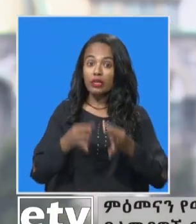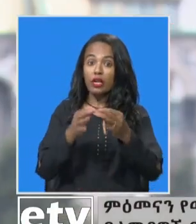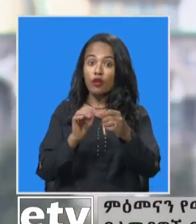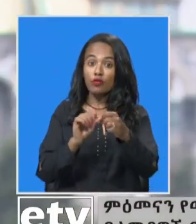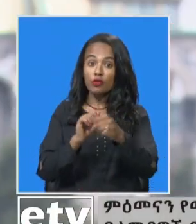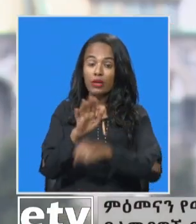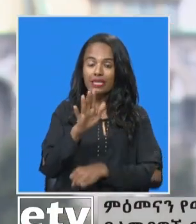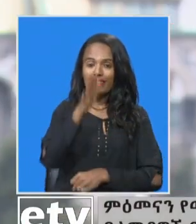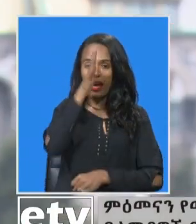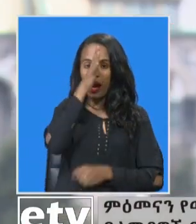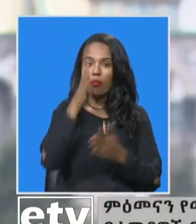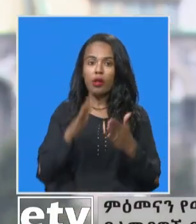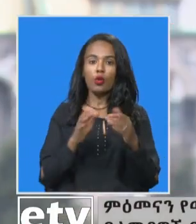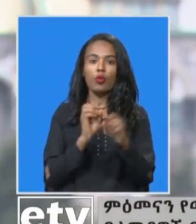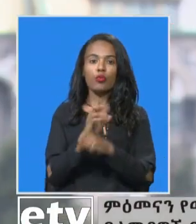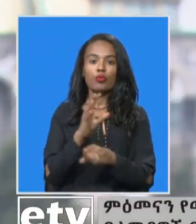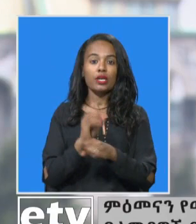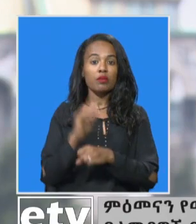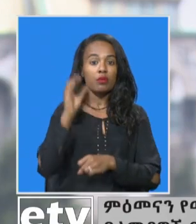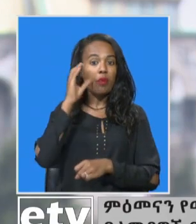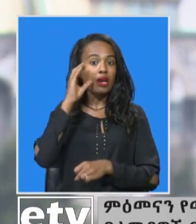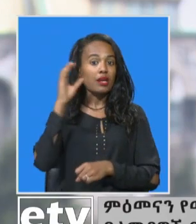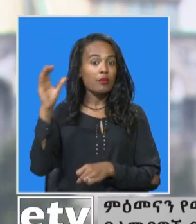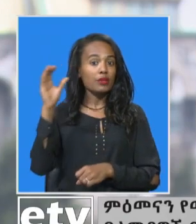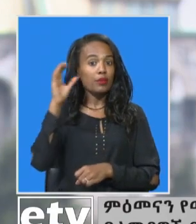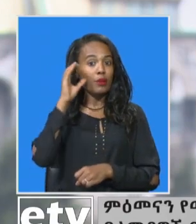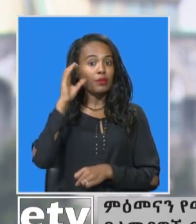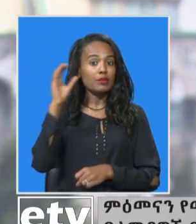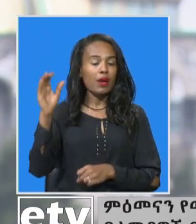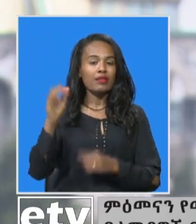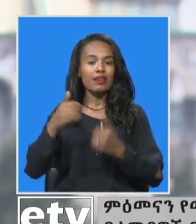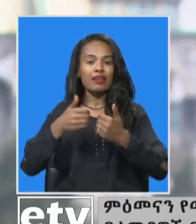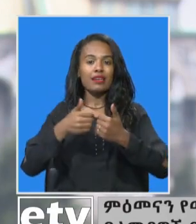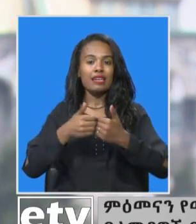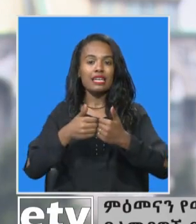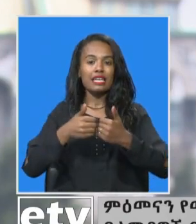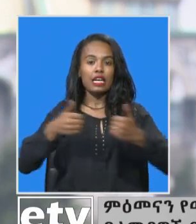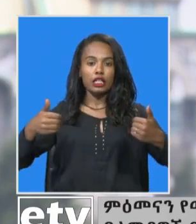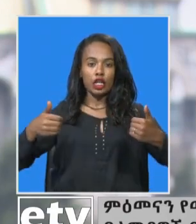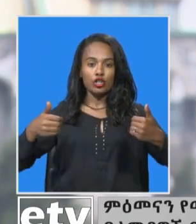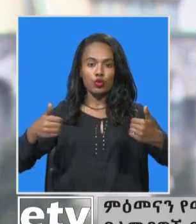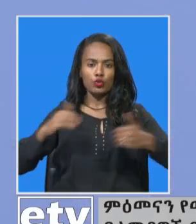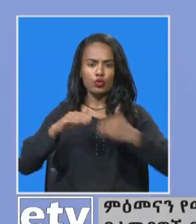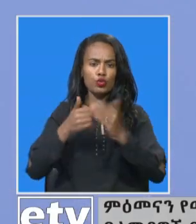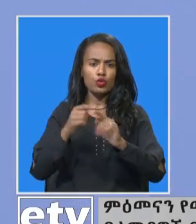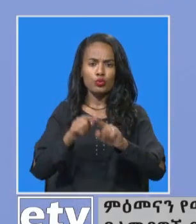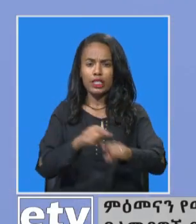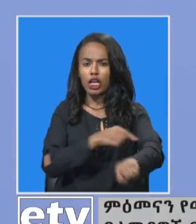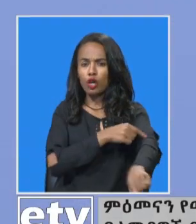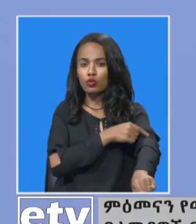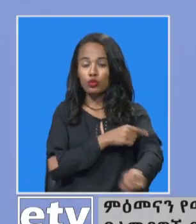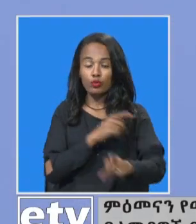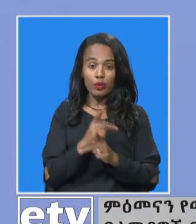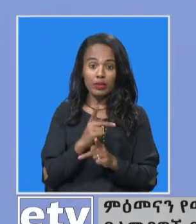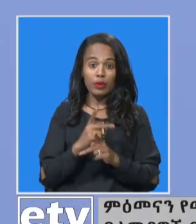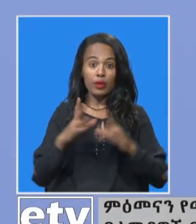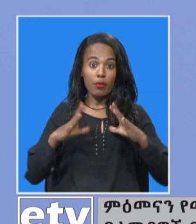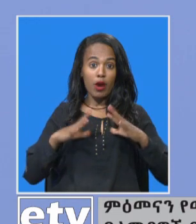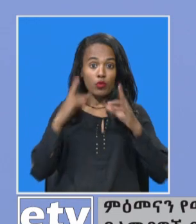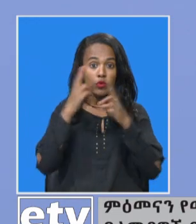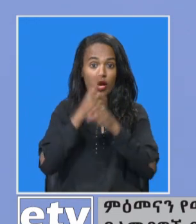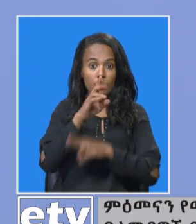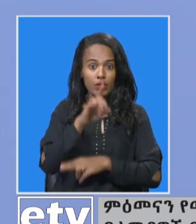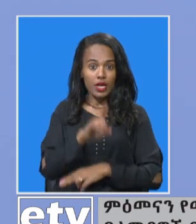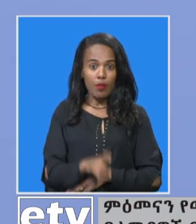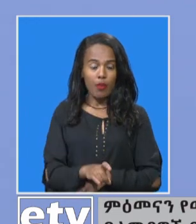መልእክት፣ አባታዊ ምክር በማዳመጥና በመስማት ርቀታቸውን ሁሉም ርቀቱን በመጠበቅ በዓሉን ሊያከብር